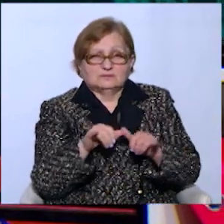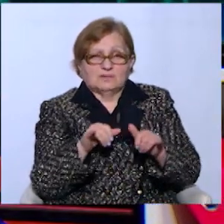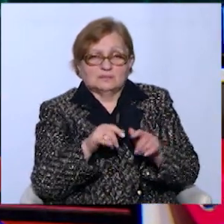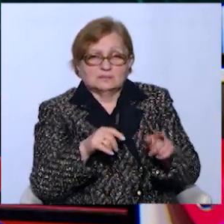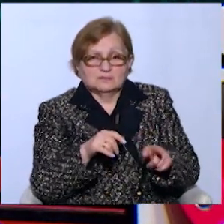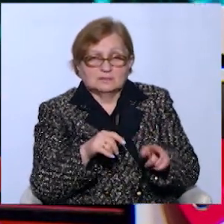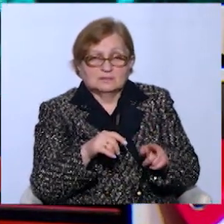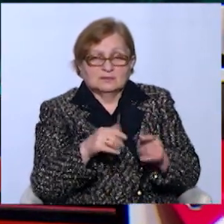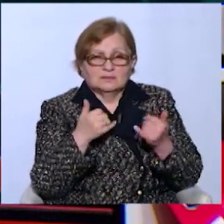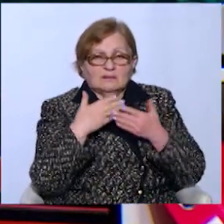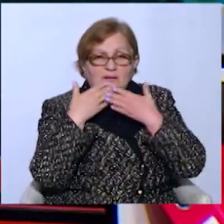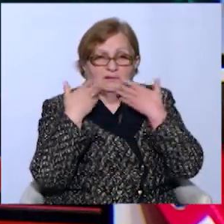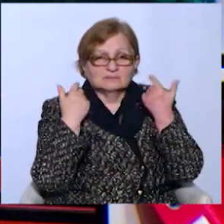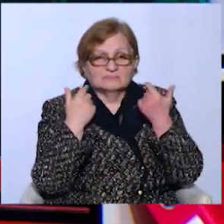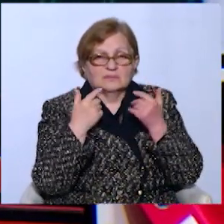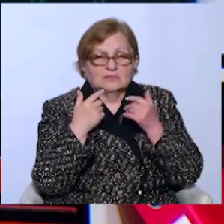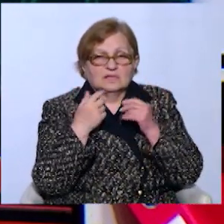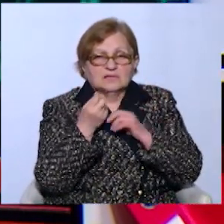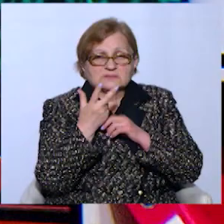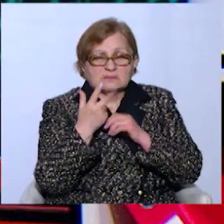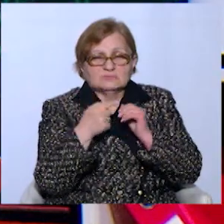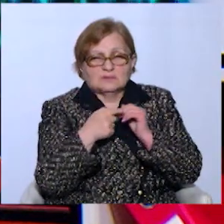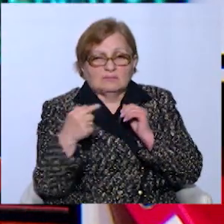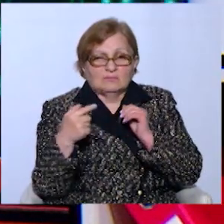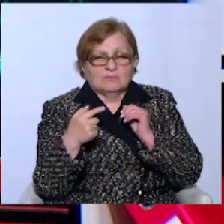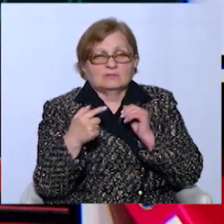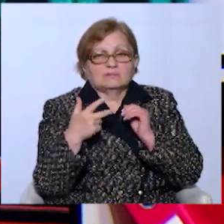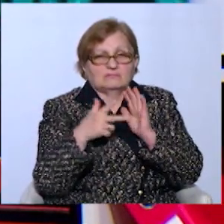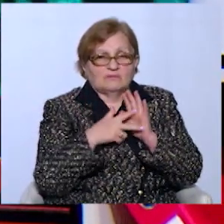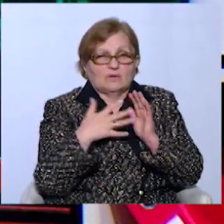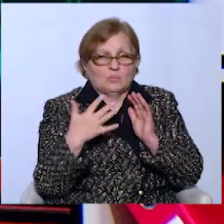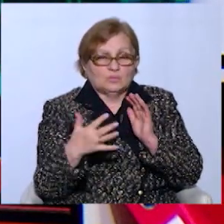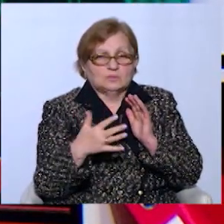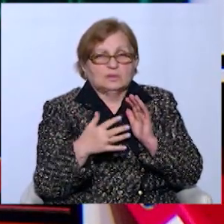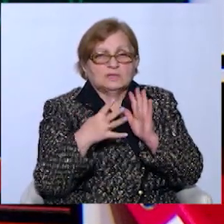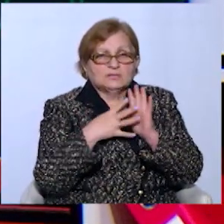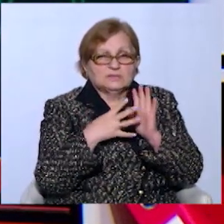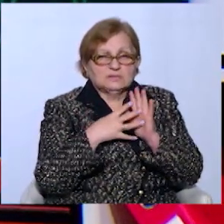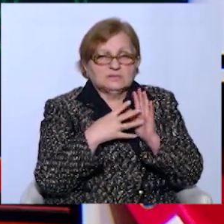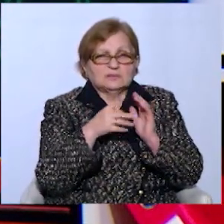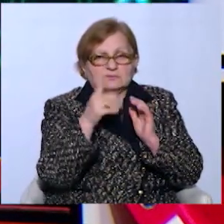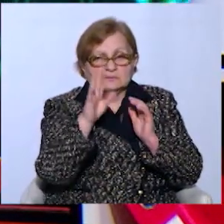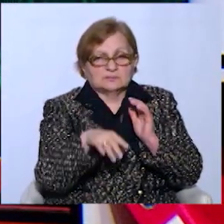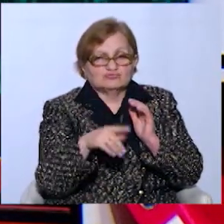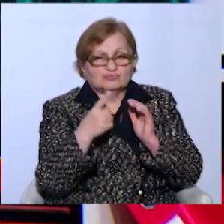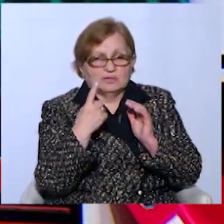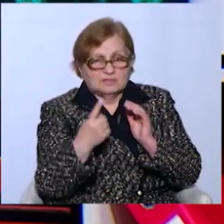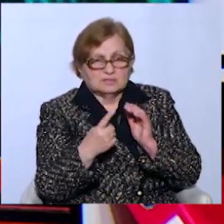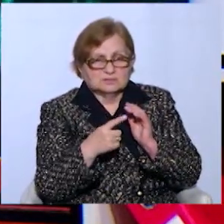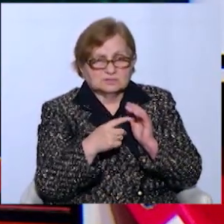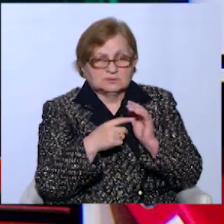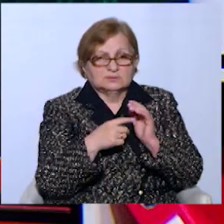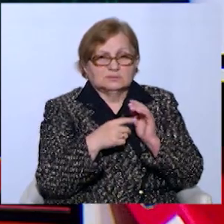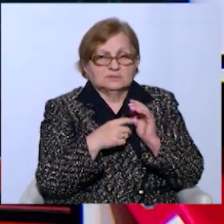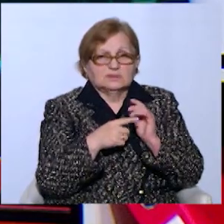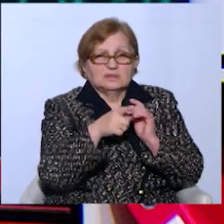ახლა შემიძლია ადვილად გამოვაკლო. 13-ს გამოვაკლოთ 8 არის 5. 9 ათეულს გამოვაკლოთ 8 ათეული არის